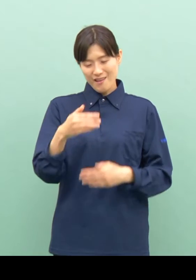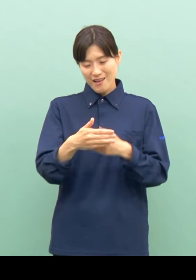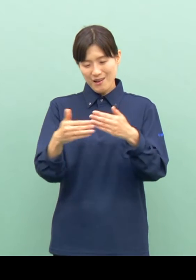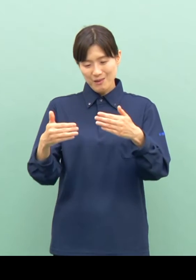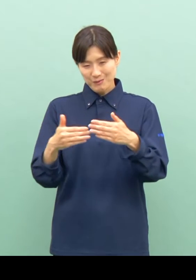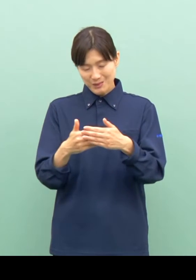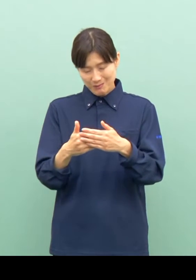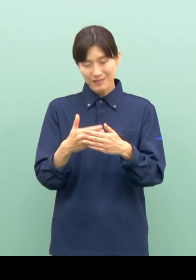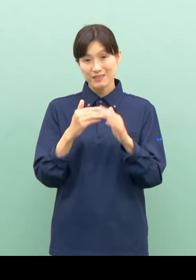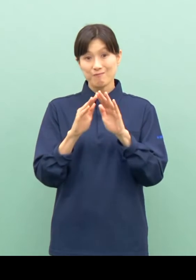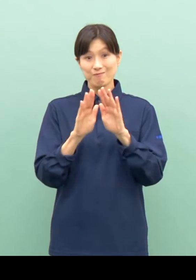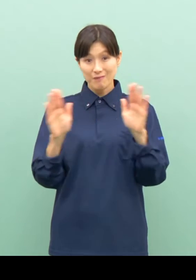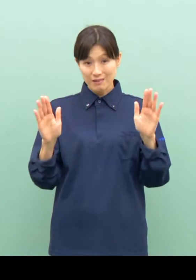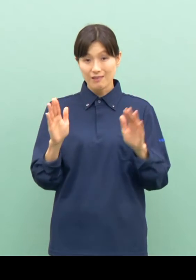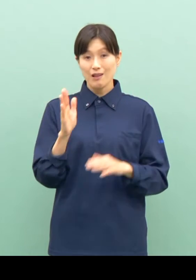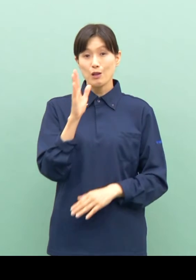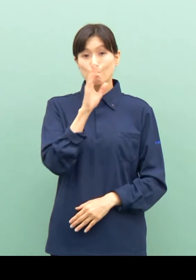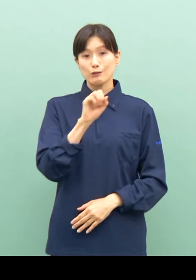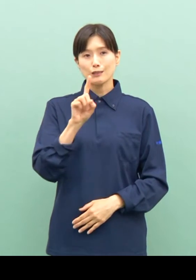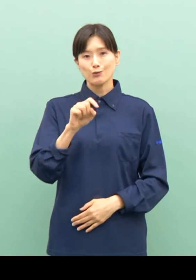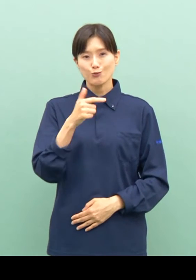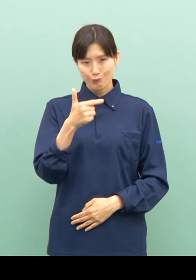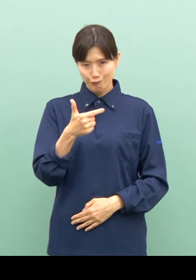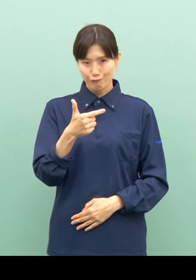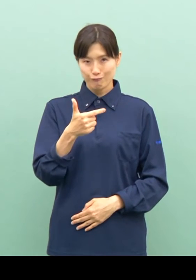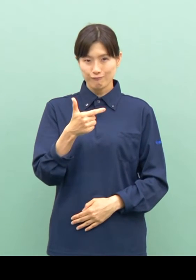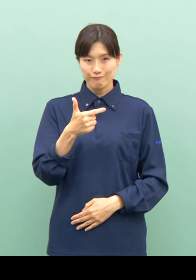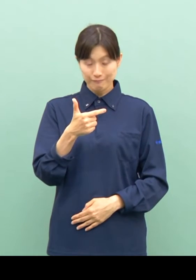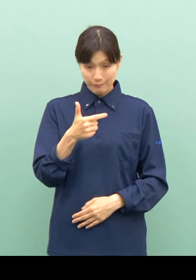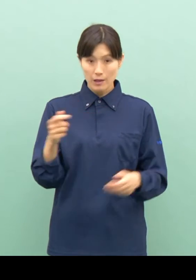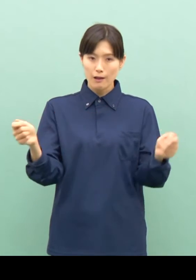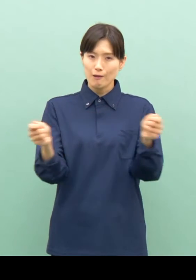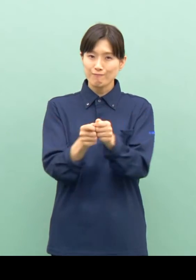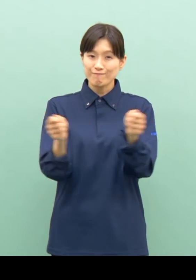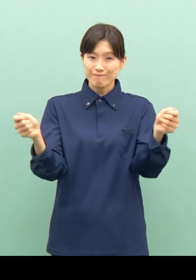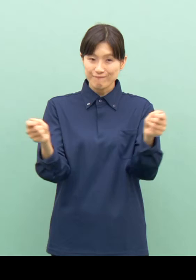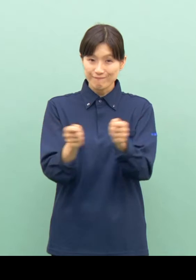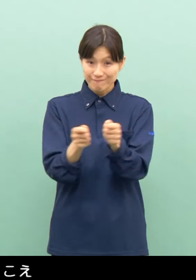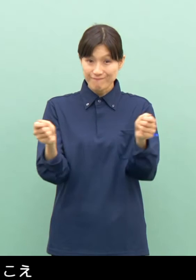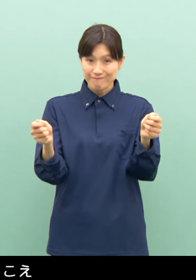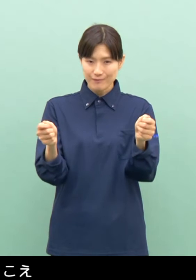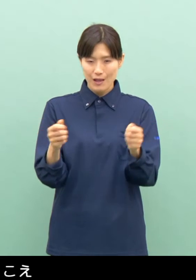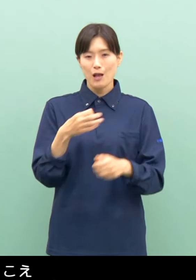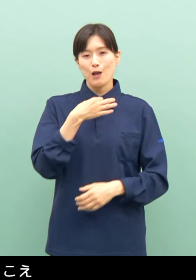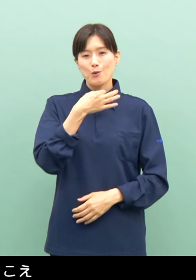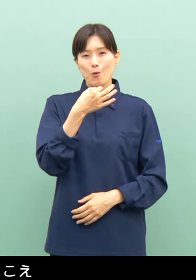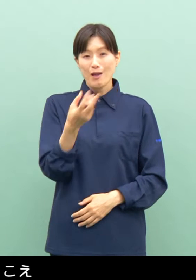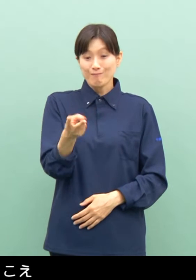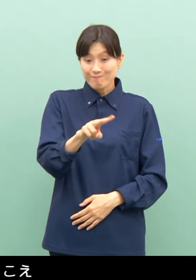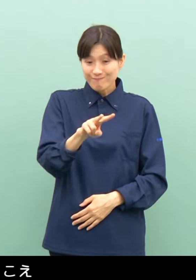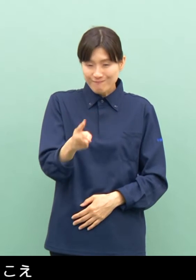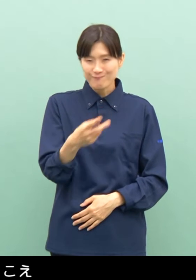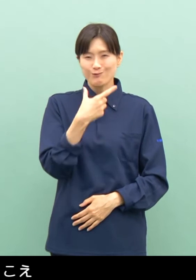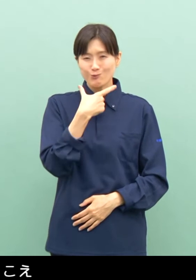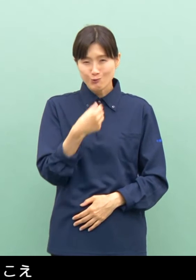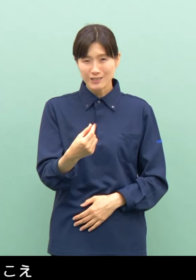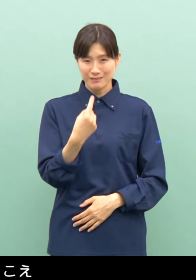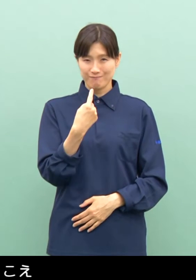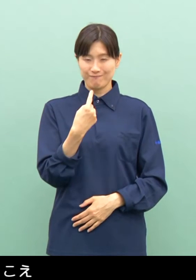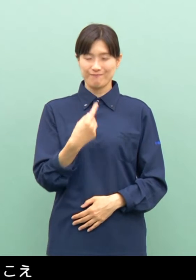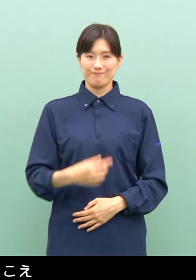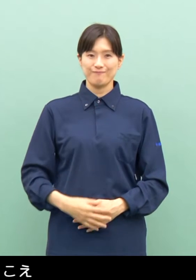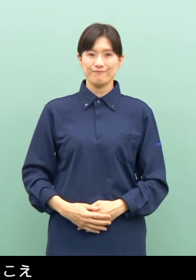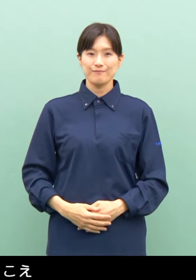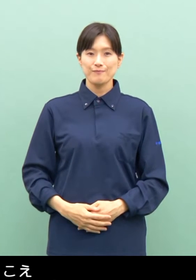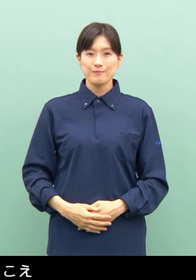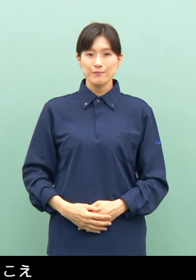紙芝居は16歳の時からです。中学卒業してから、拍子木叩くと声色の声を出すのが好き